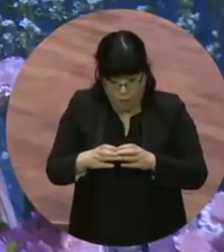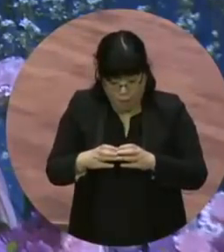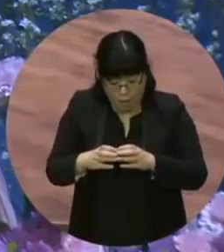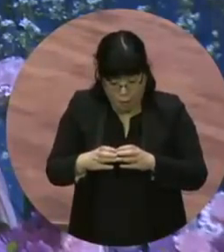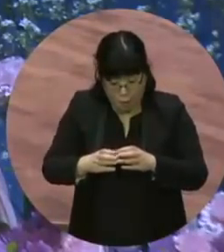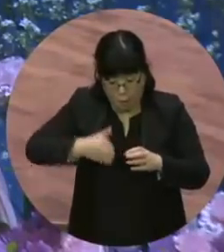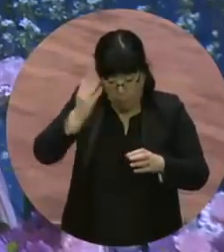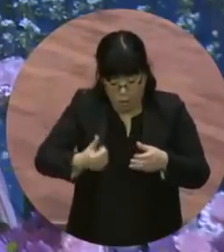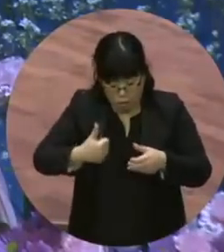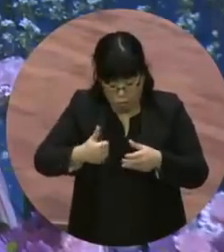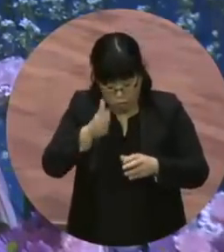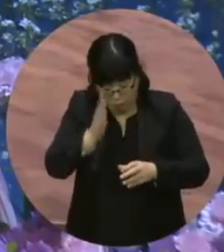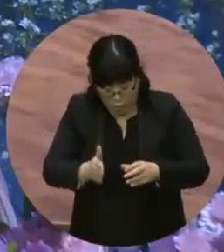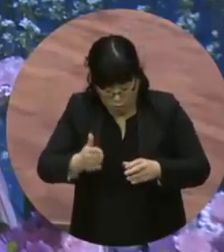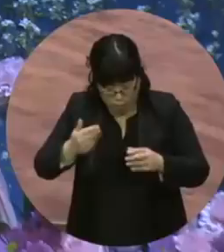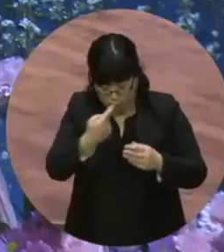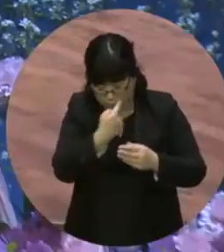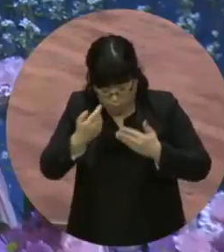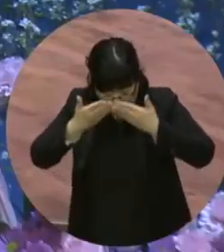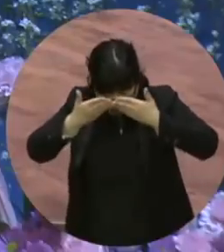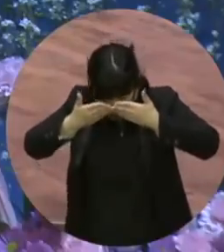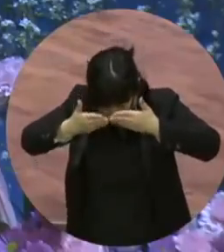바꿔주는 이 순간이에요.